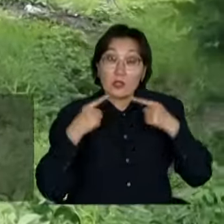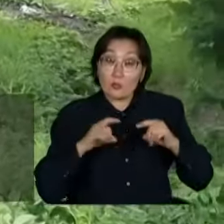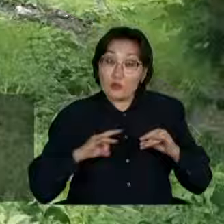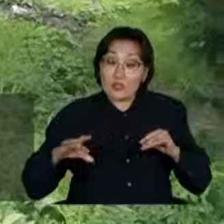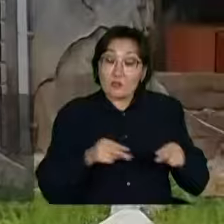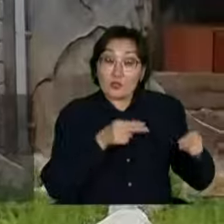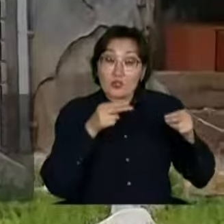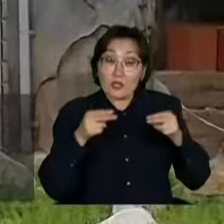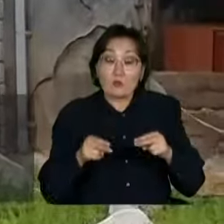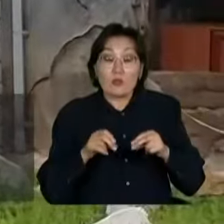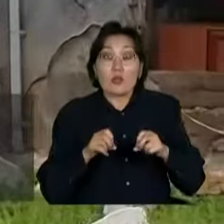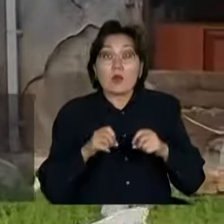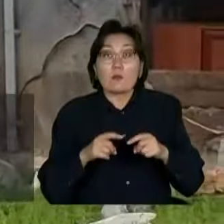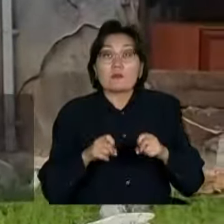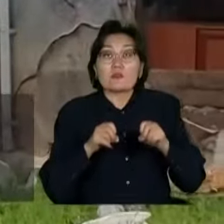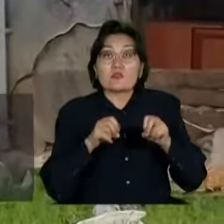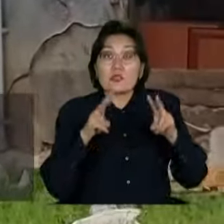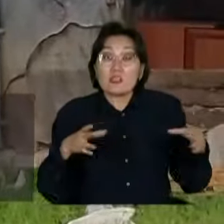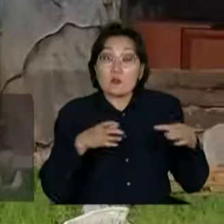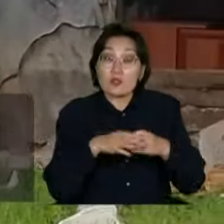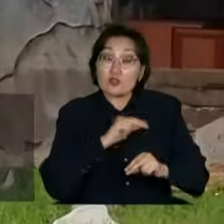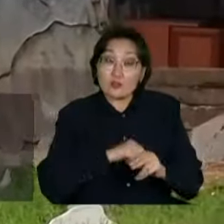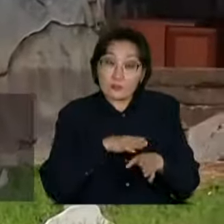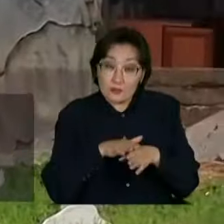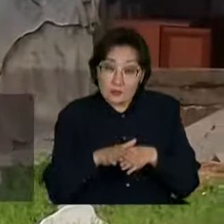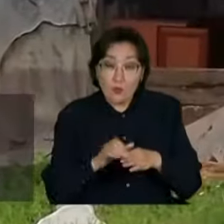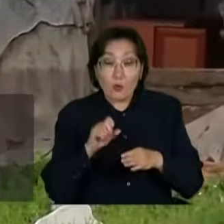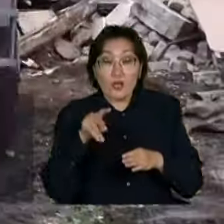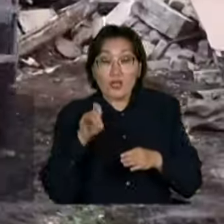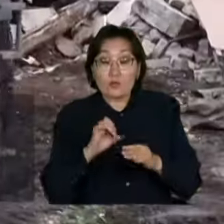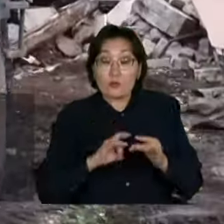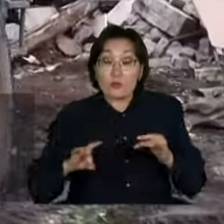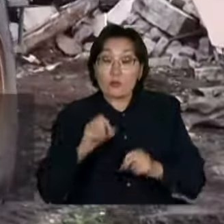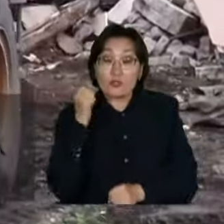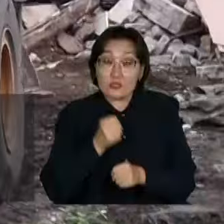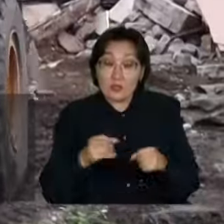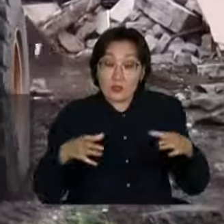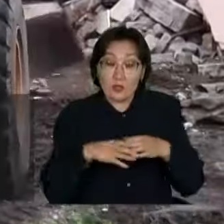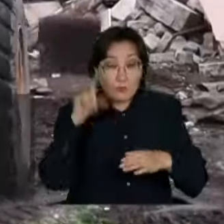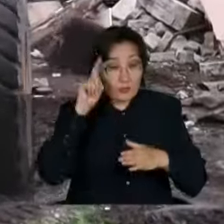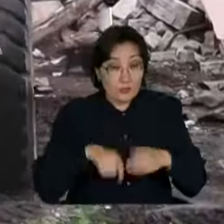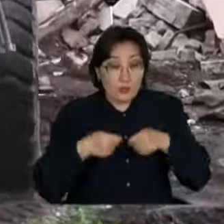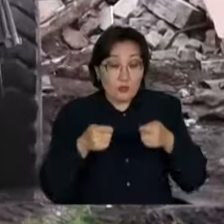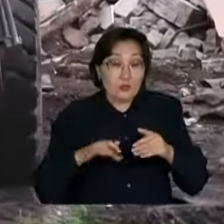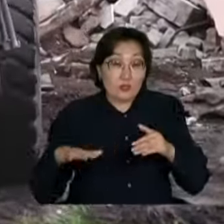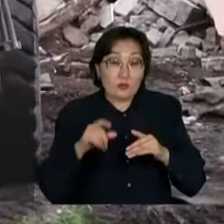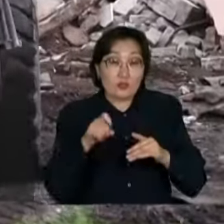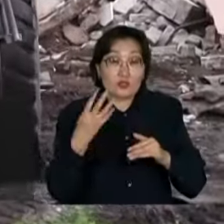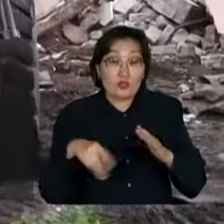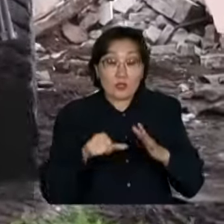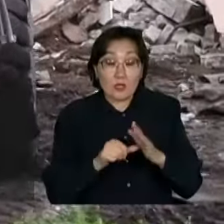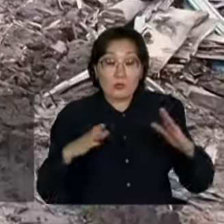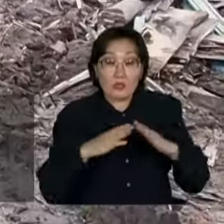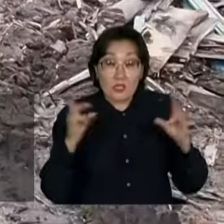аудандарынан келген механикалық бригадалар жұмыс атқарып жатыр. Мәселен, Уәлиханов ауданының жұмысшыларына сеніп тапсырылған аумақта 146